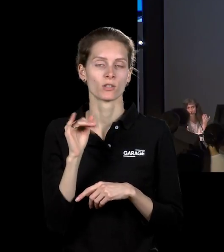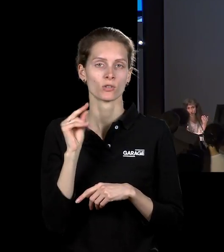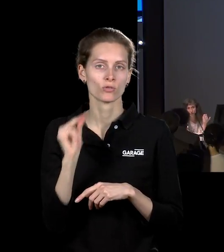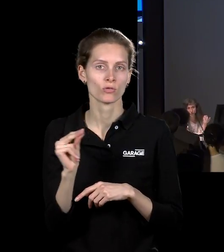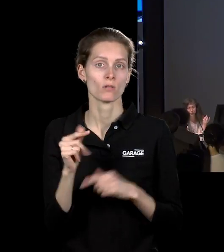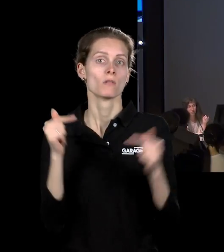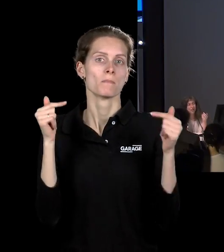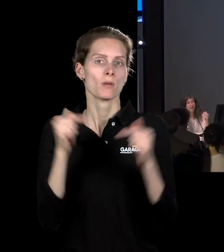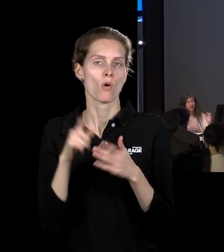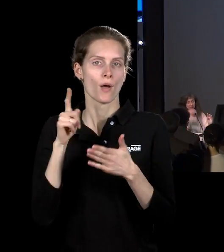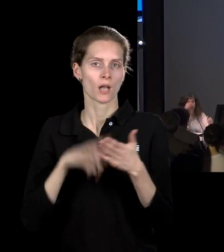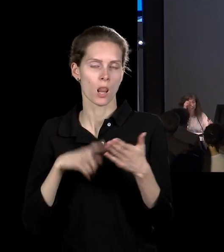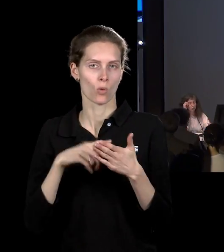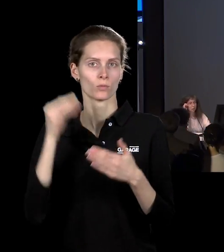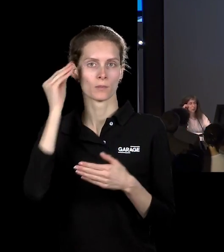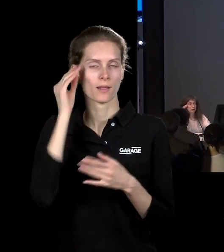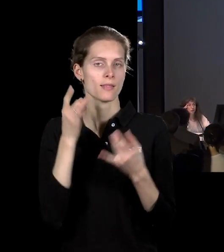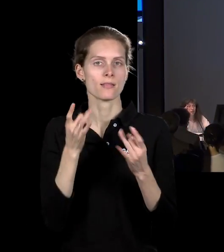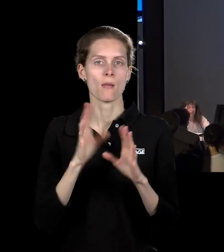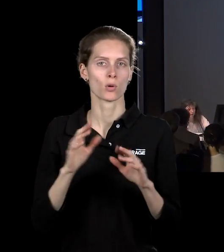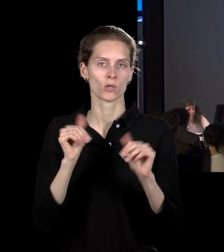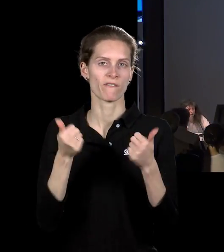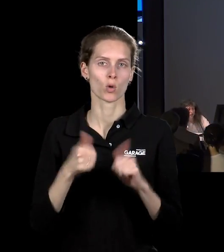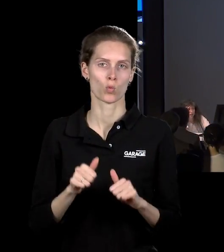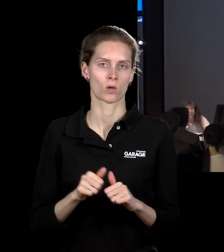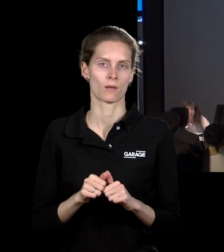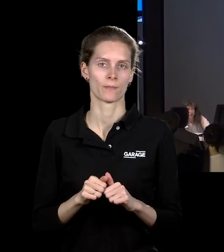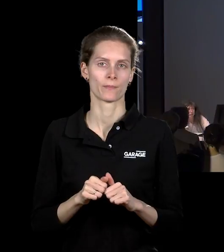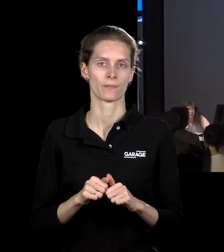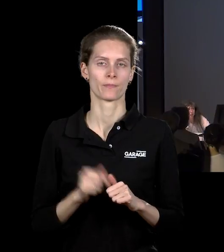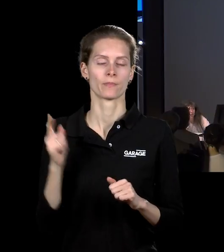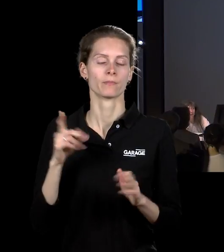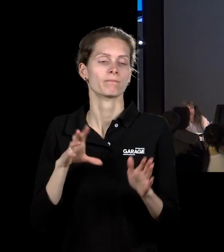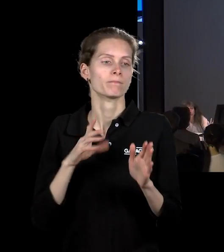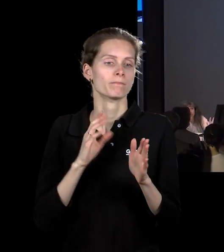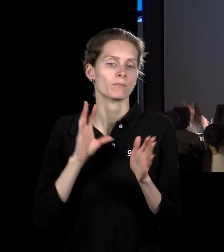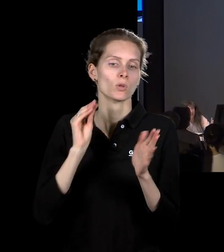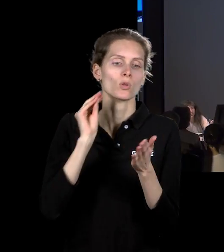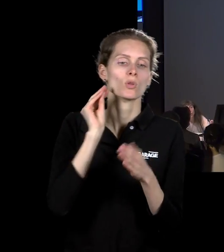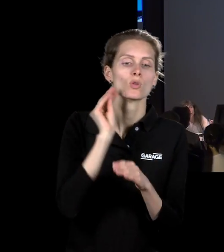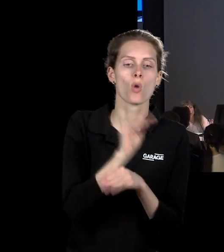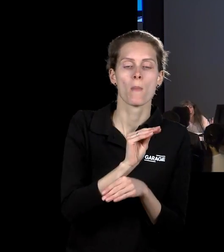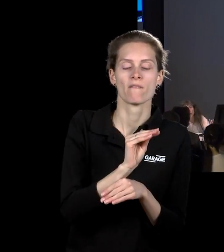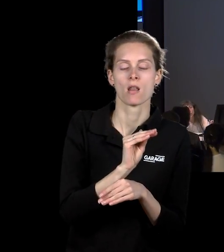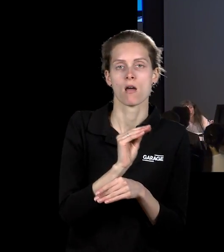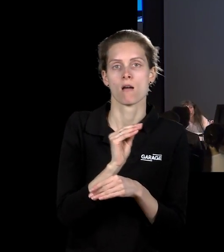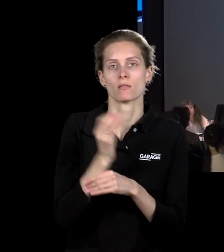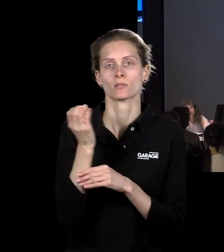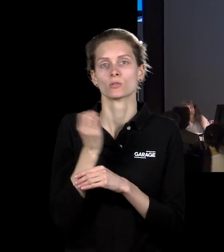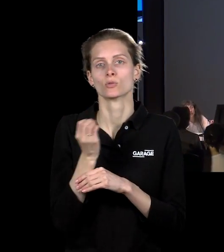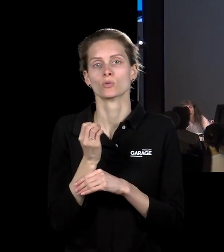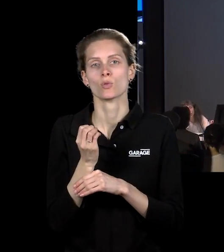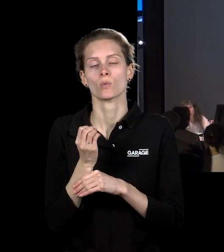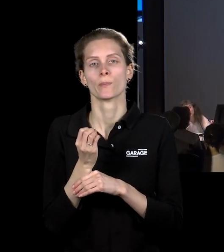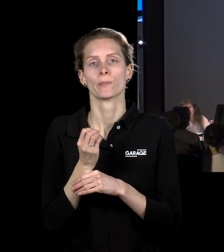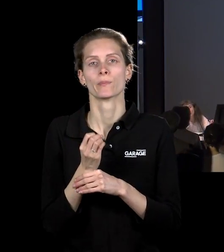просто геометрической фигурой. И при этом он вводит в эти геометрические штуки такой же загадочный предмет, он